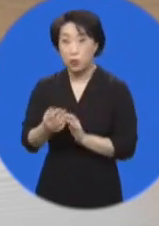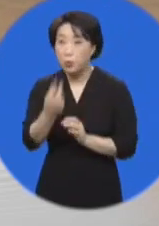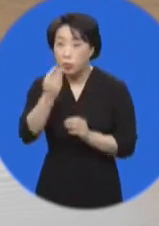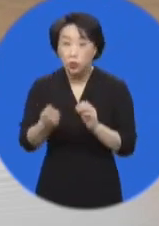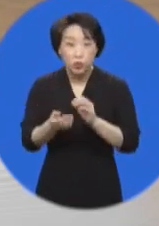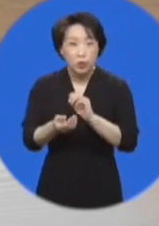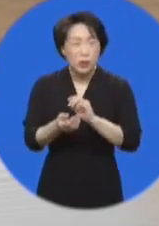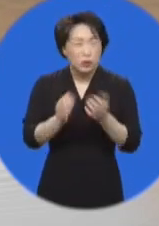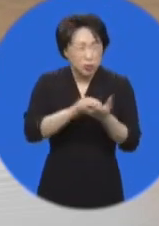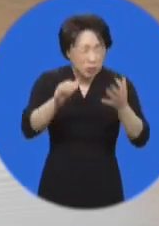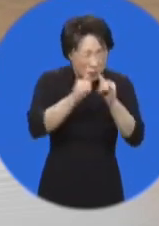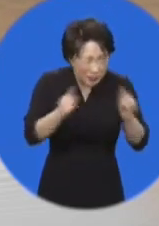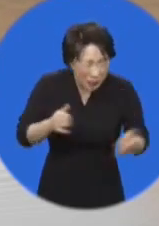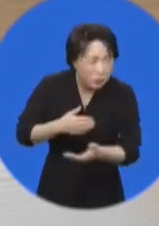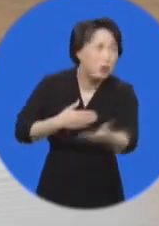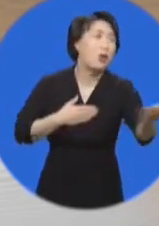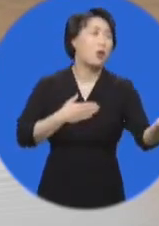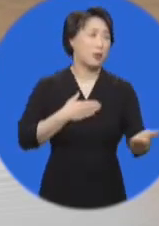목숨을